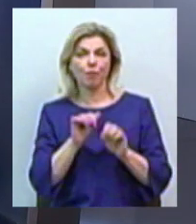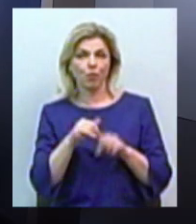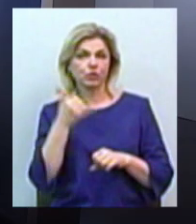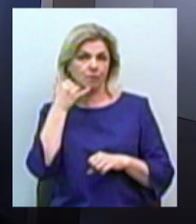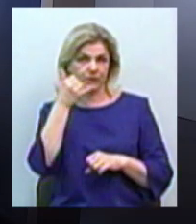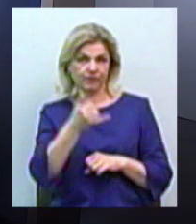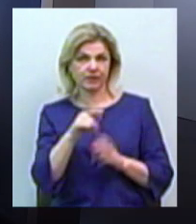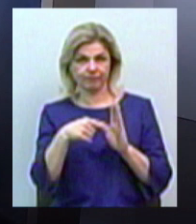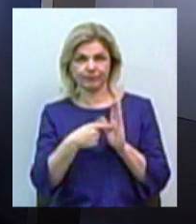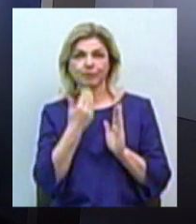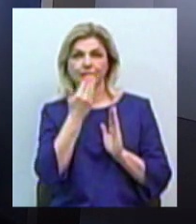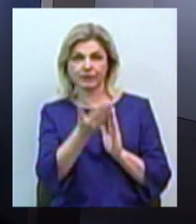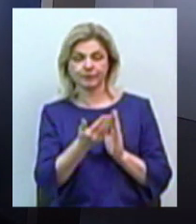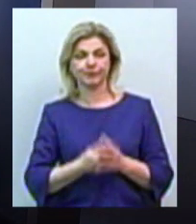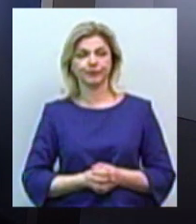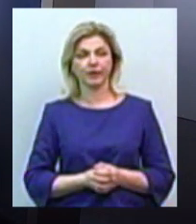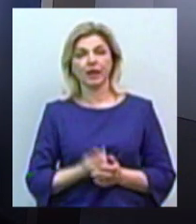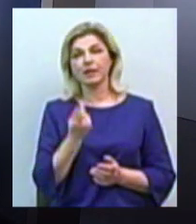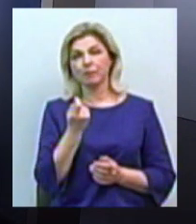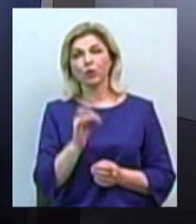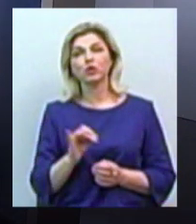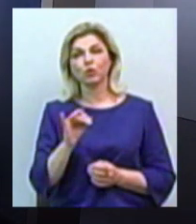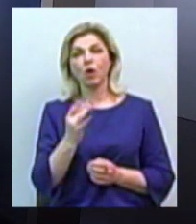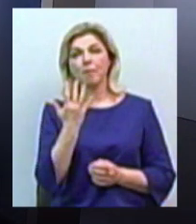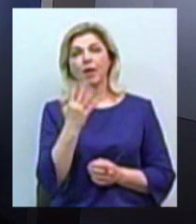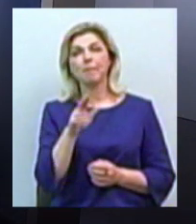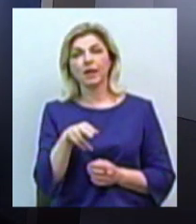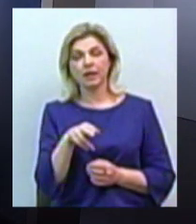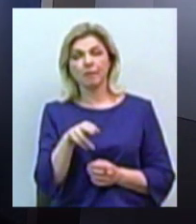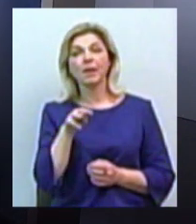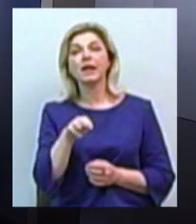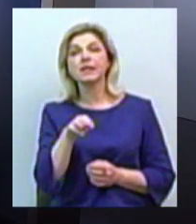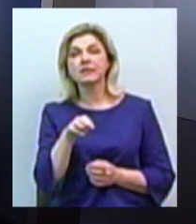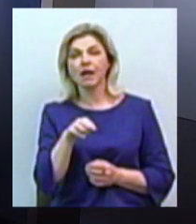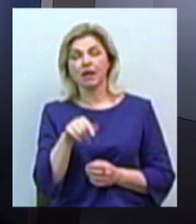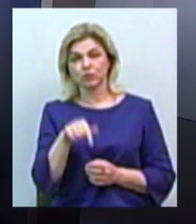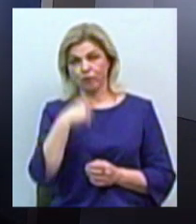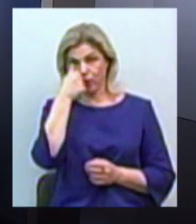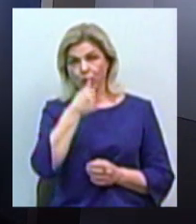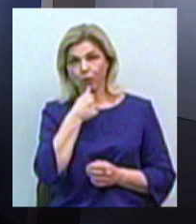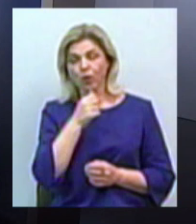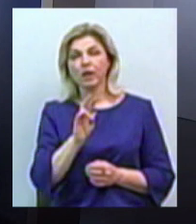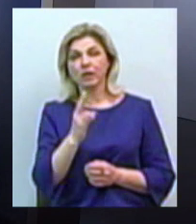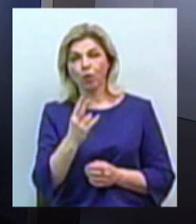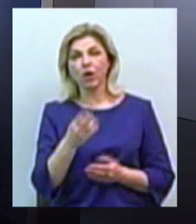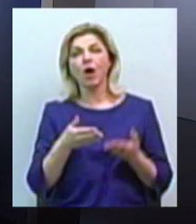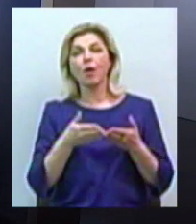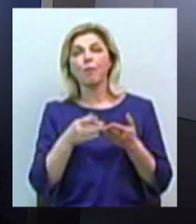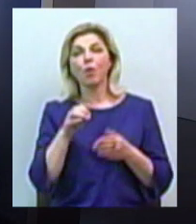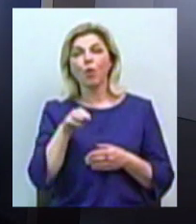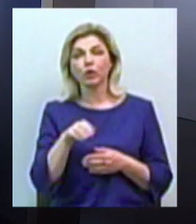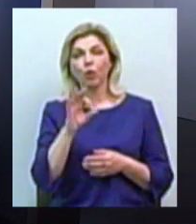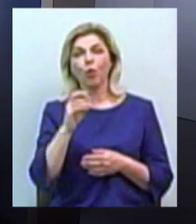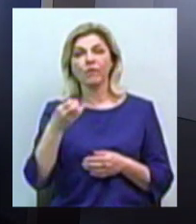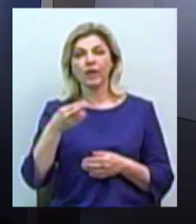менше. Ну, трошки передісторії. 5 березня цього року в Миколаєві на території порту Ольвія розпочалась робота з